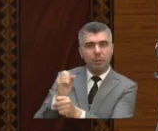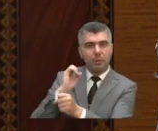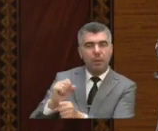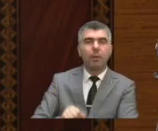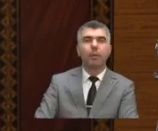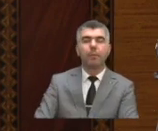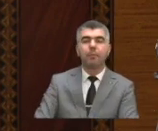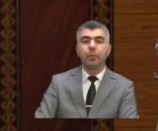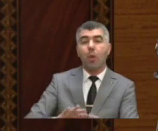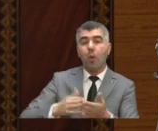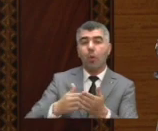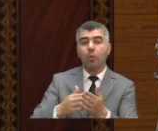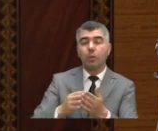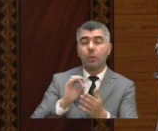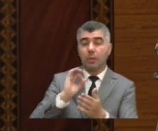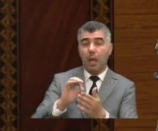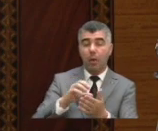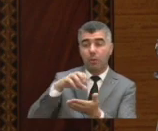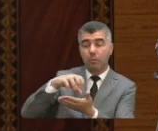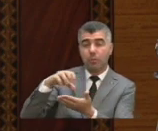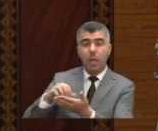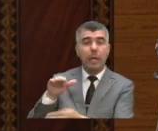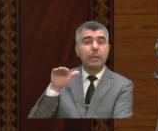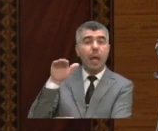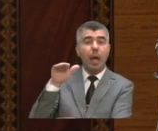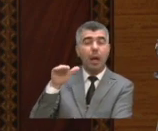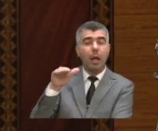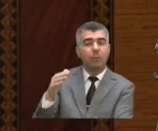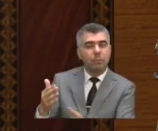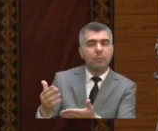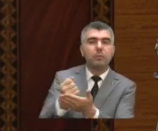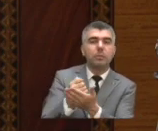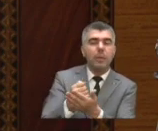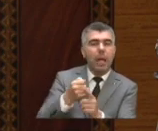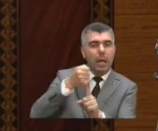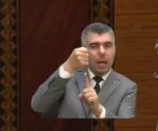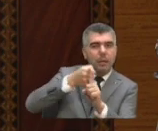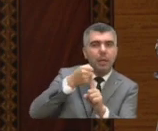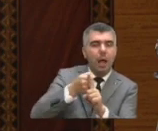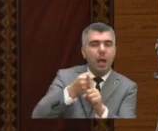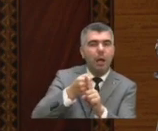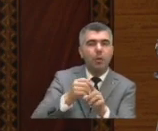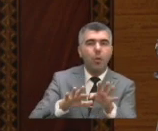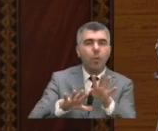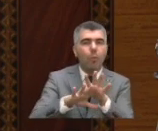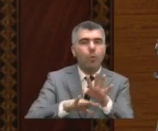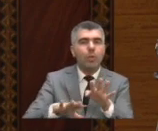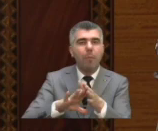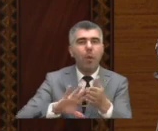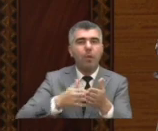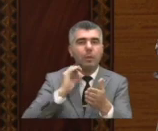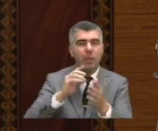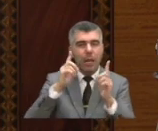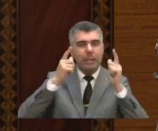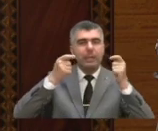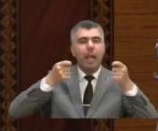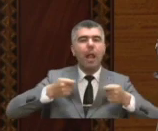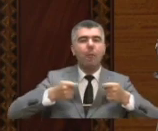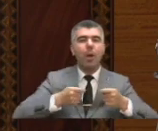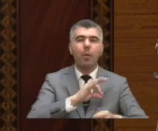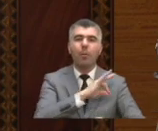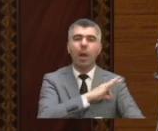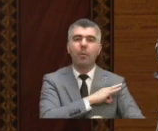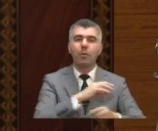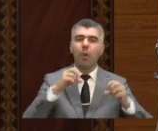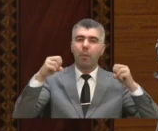الله لترسيخ وحدتنا الترابيه وتحقيق الاصلاحات المجتمعيه الكبرى والسلام عليكم ورحمه